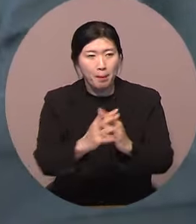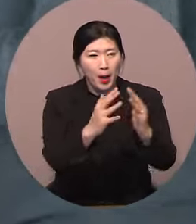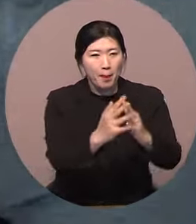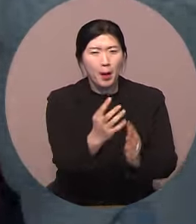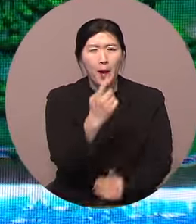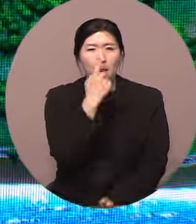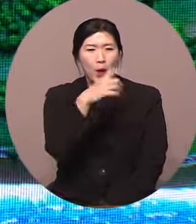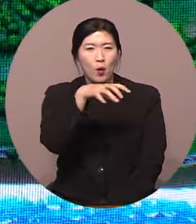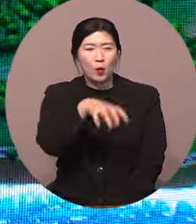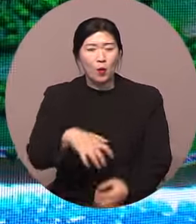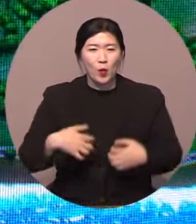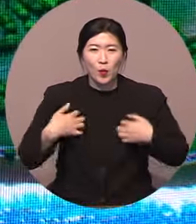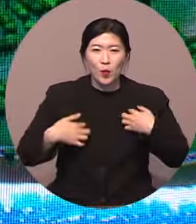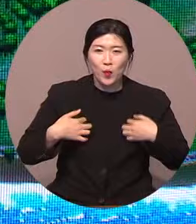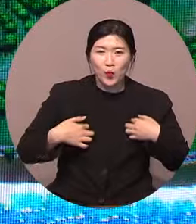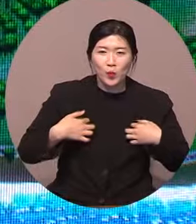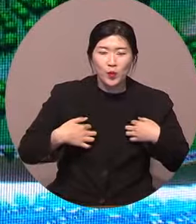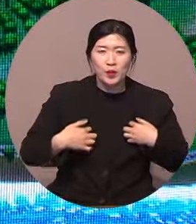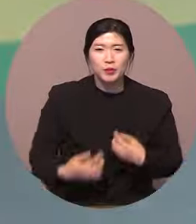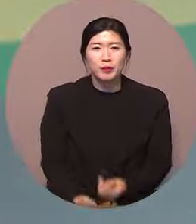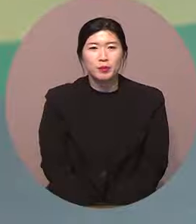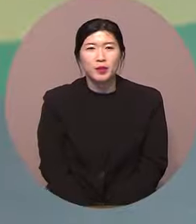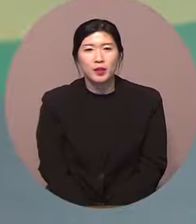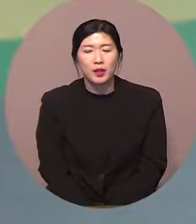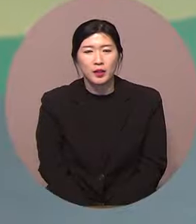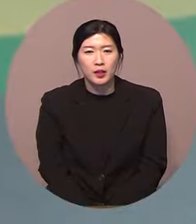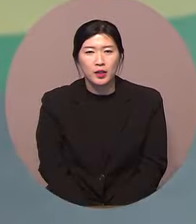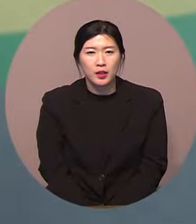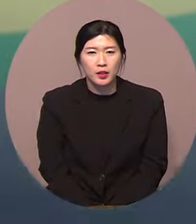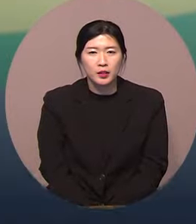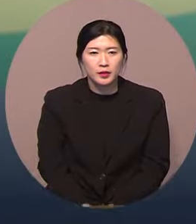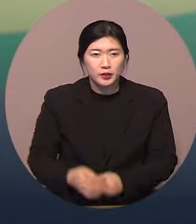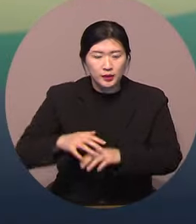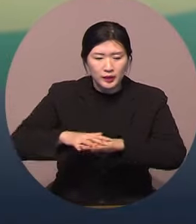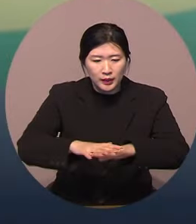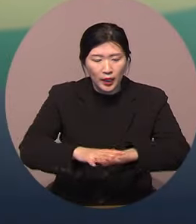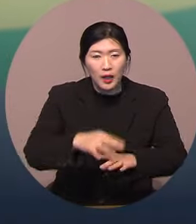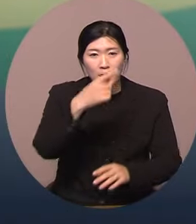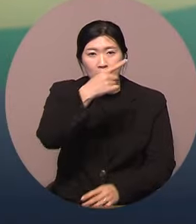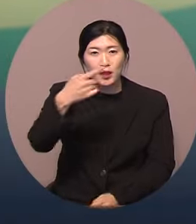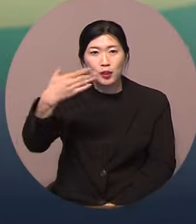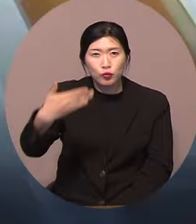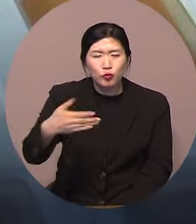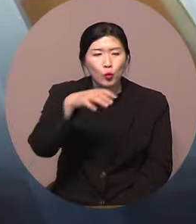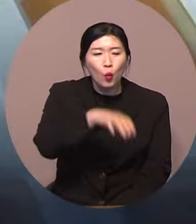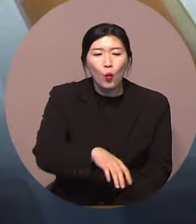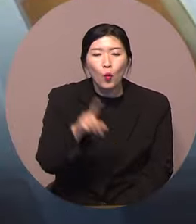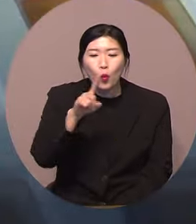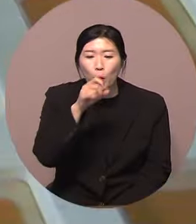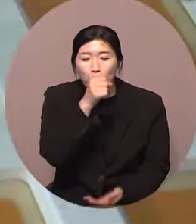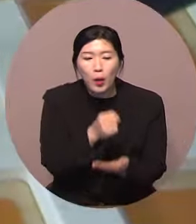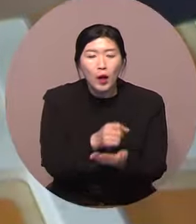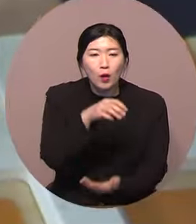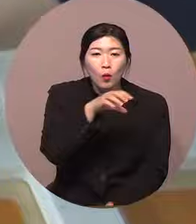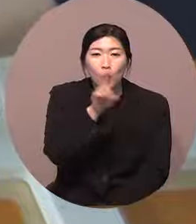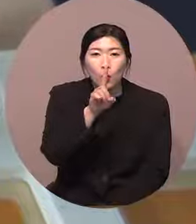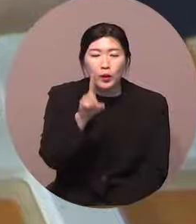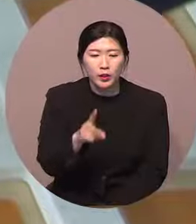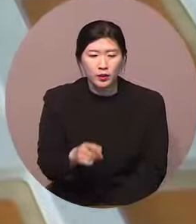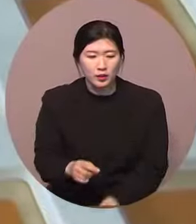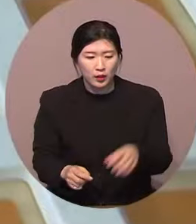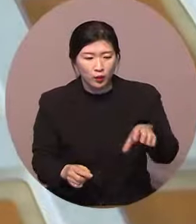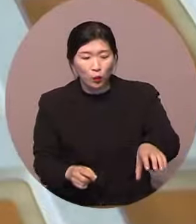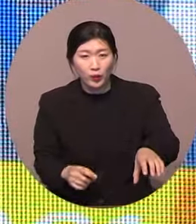배우는 흥미로운 체험도 있습니다. 소방서도 한번 만들어볼까? 소방서는 어디가 좋을까? 특정